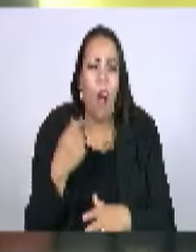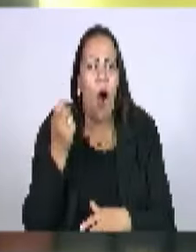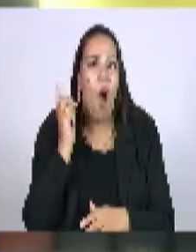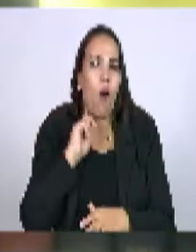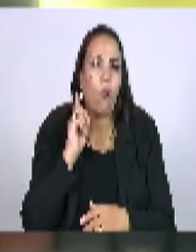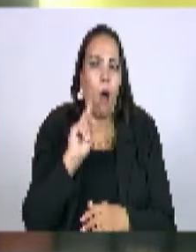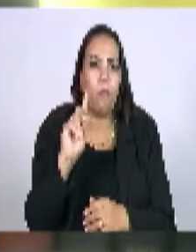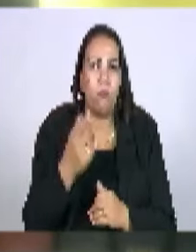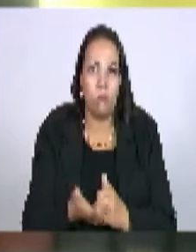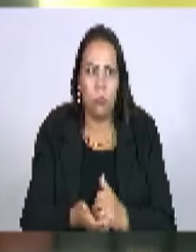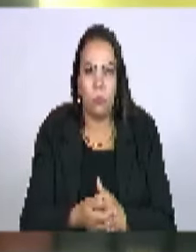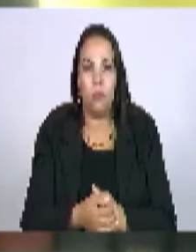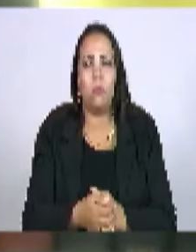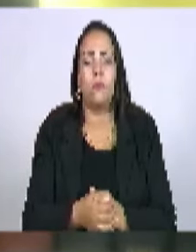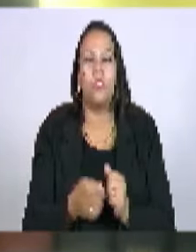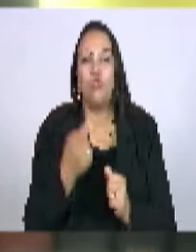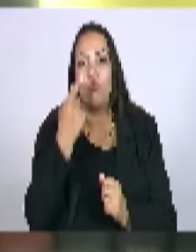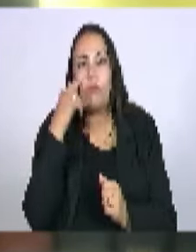ننتبه لهذا